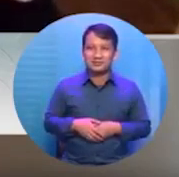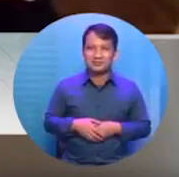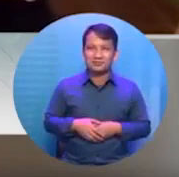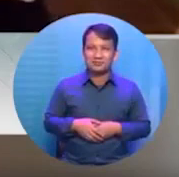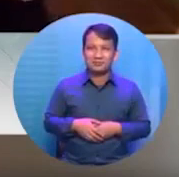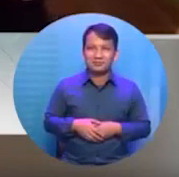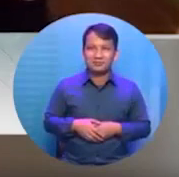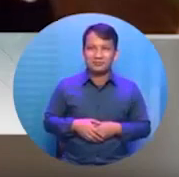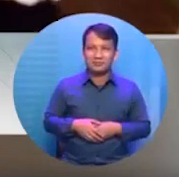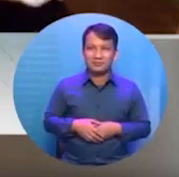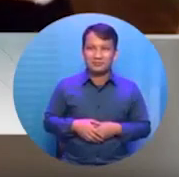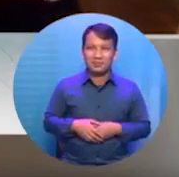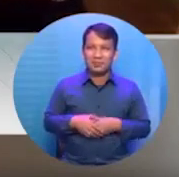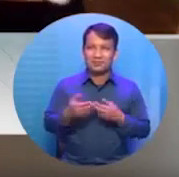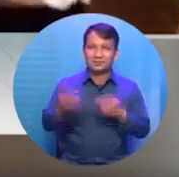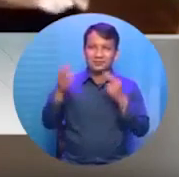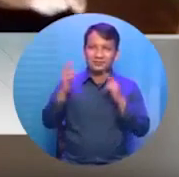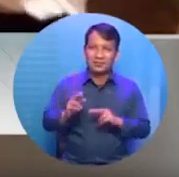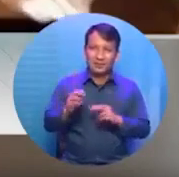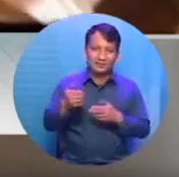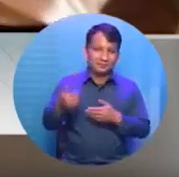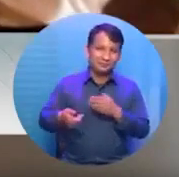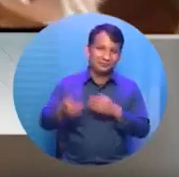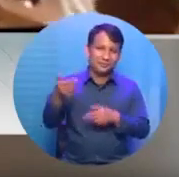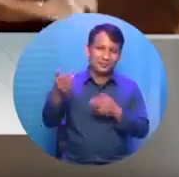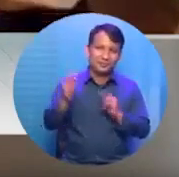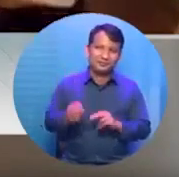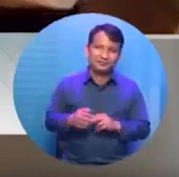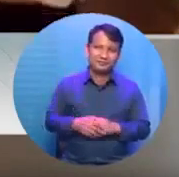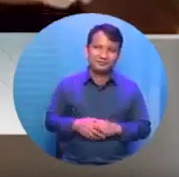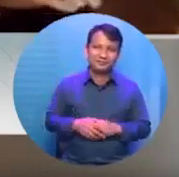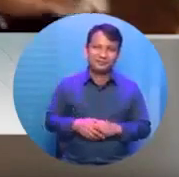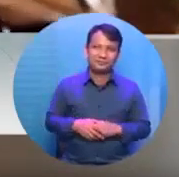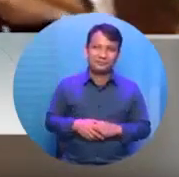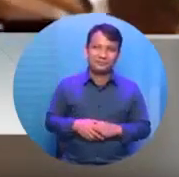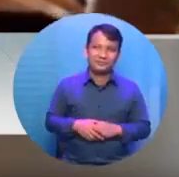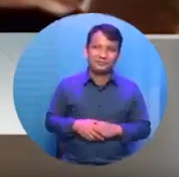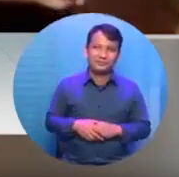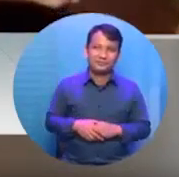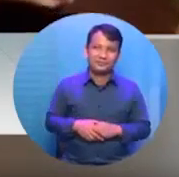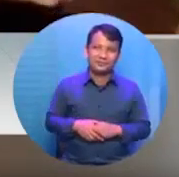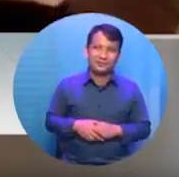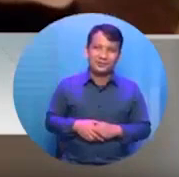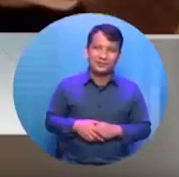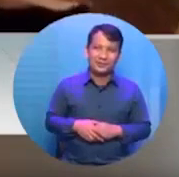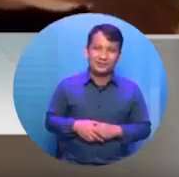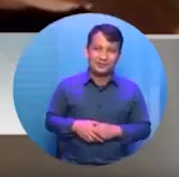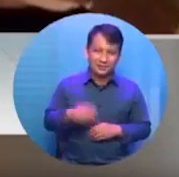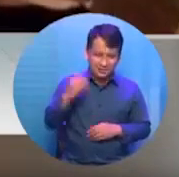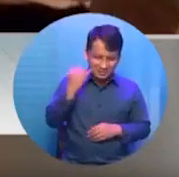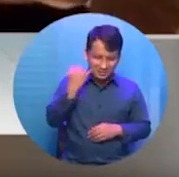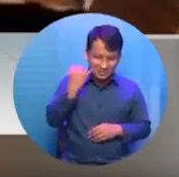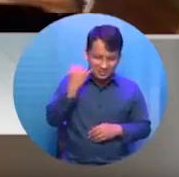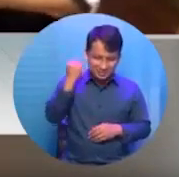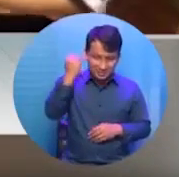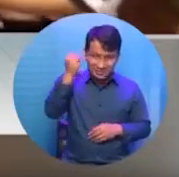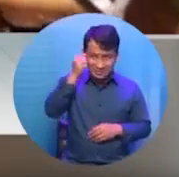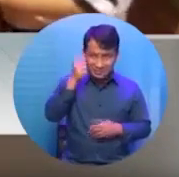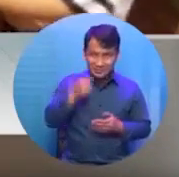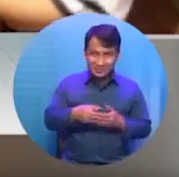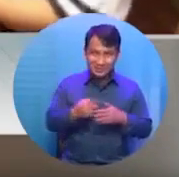po. Honor student. Top student? Si Jacob. Oh! Okay. Si Jacob. Grade